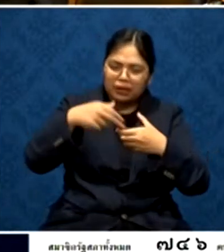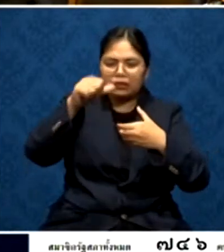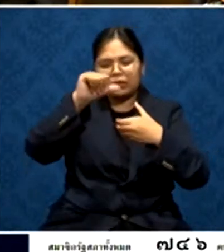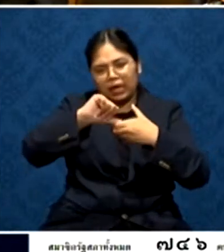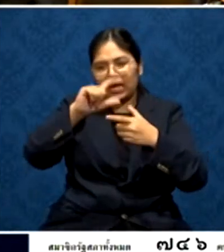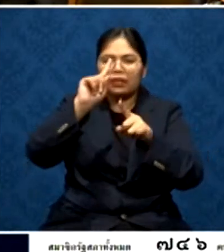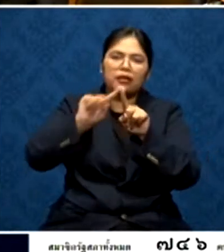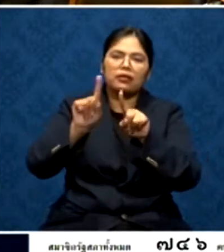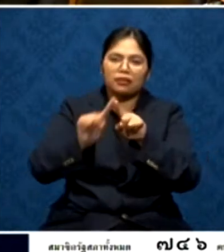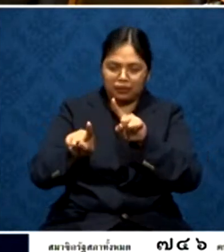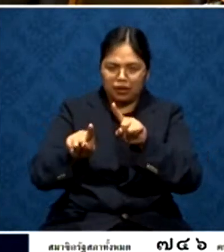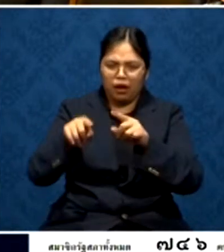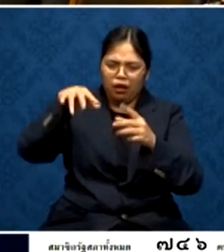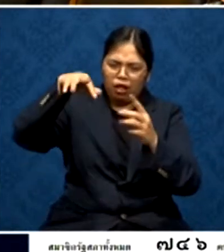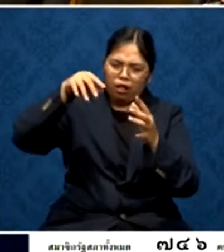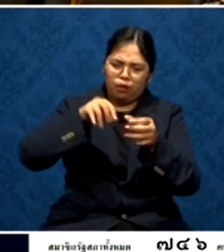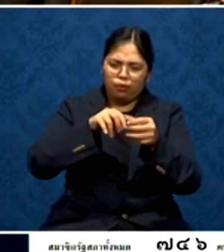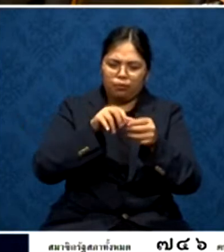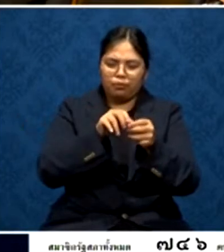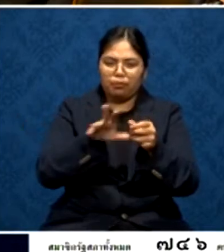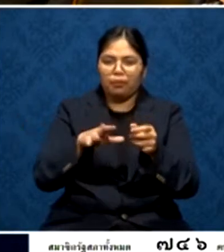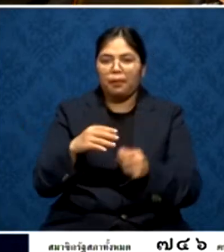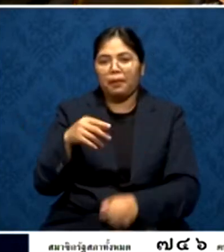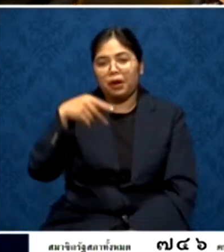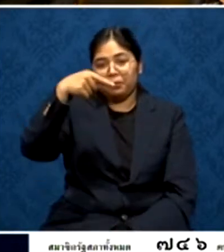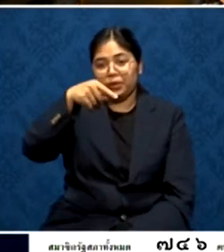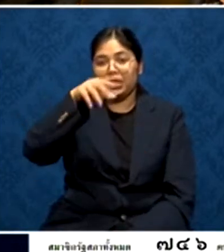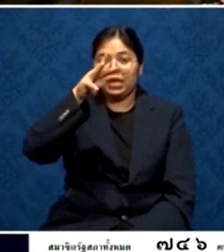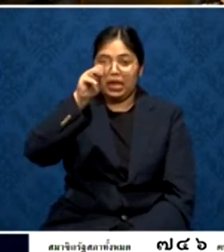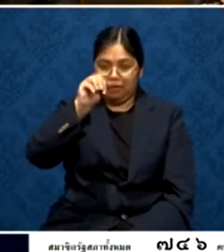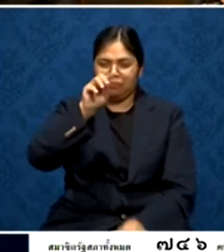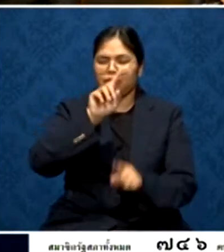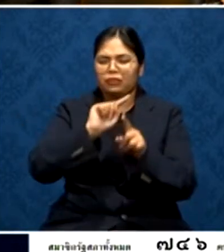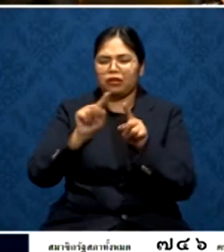ญคือปัญหามลพิษ PM 2.5